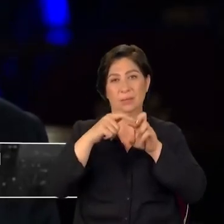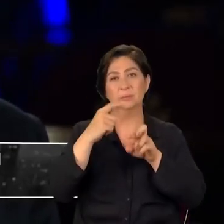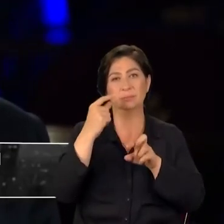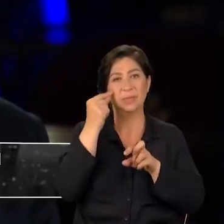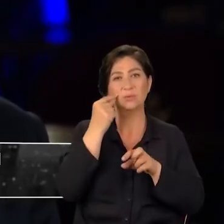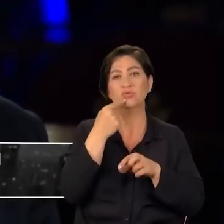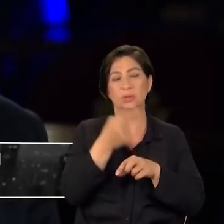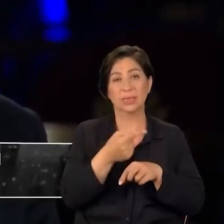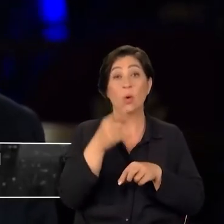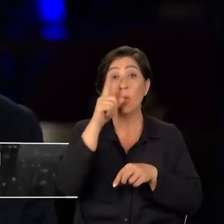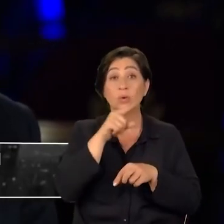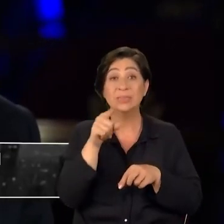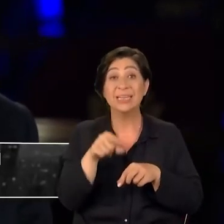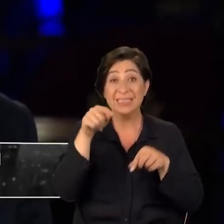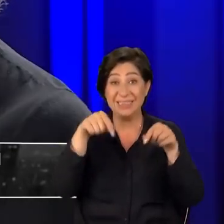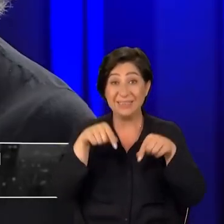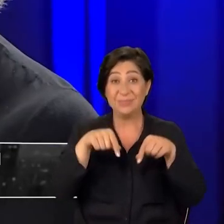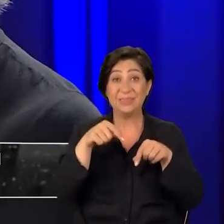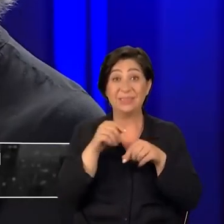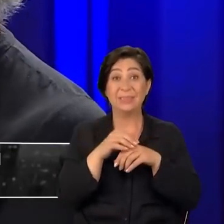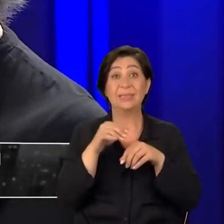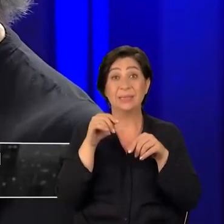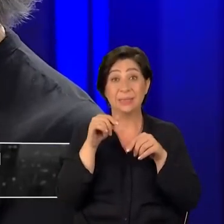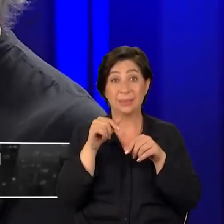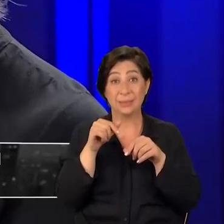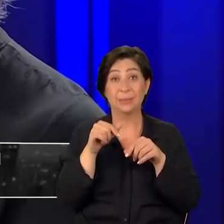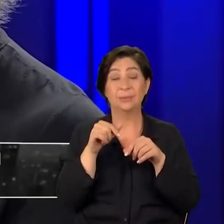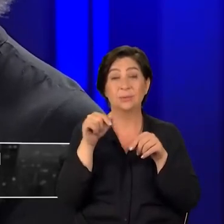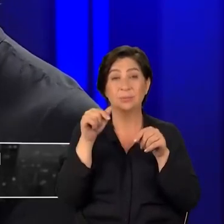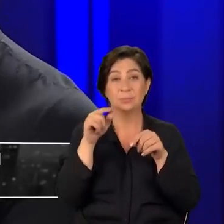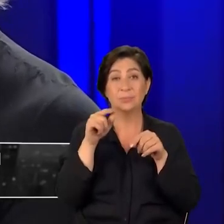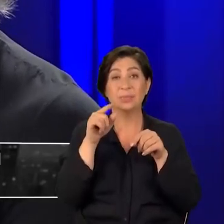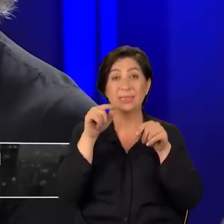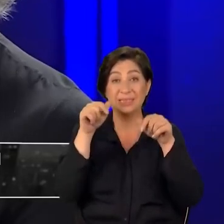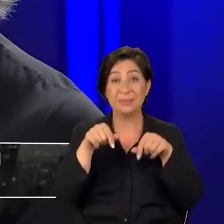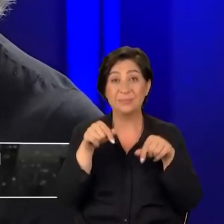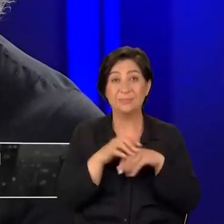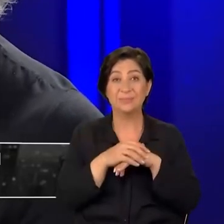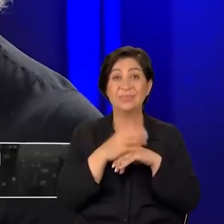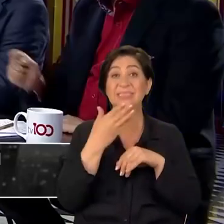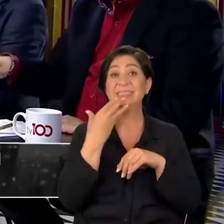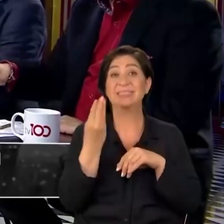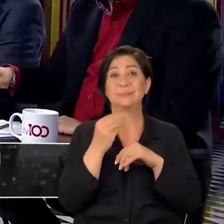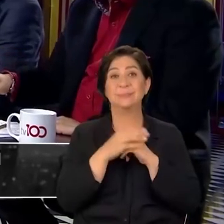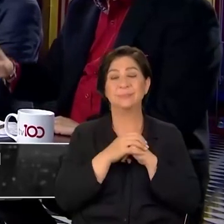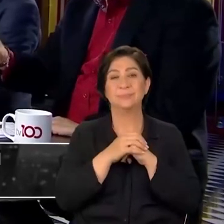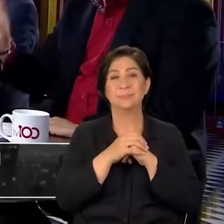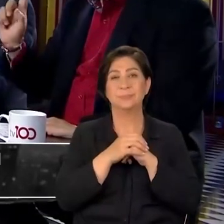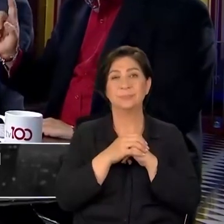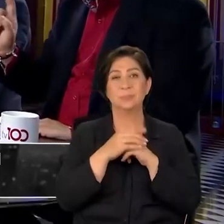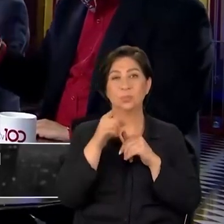söylediği. İşte tam ben bunu söylemiştim. Yani o nedenle şimdi yavaş yavaş. Erkekler bunu daha net yaşıyorlar. Ama gençler Türkiye'de. Yani